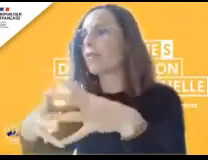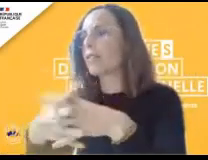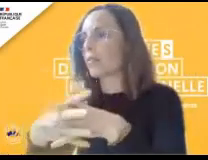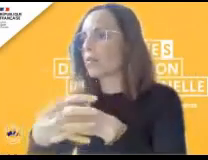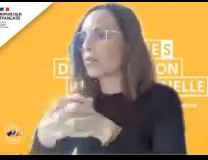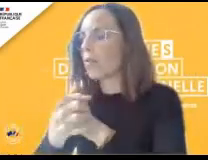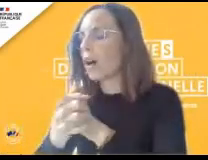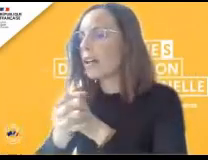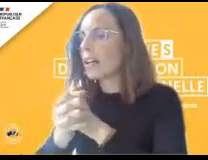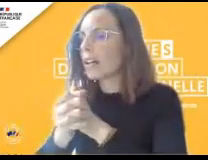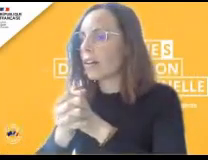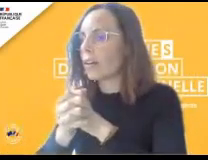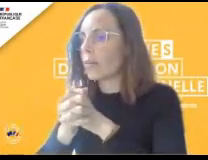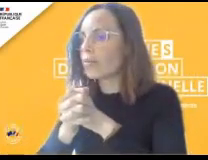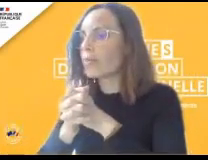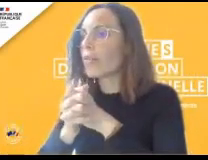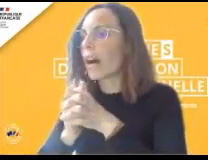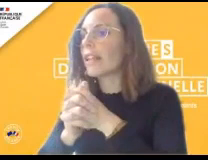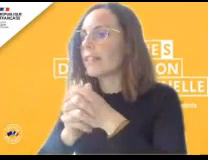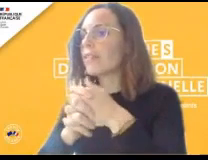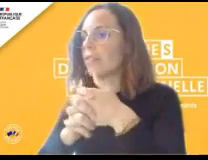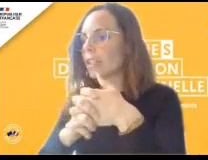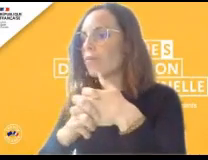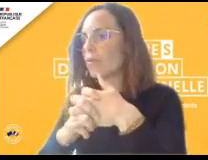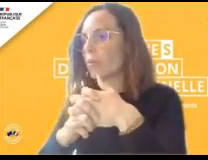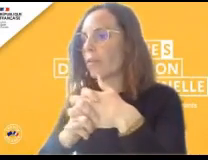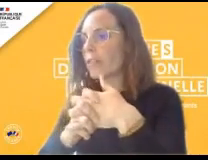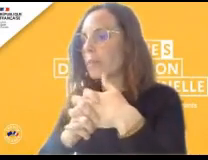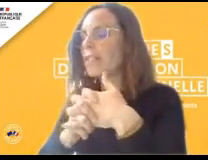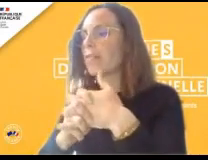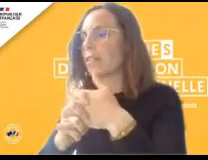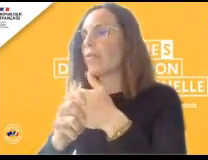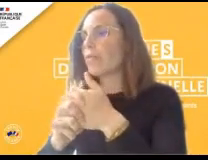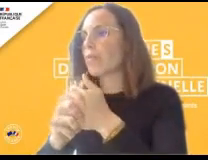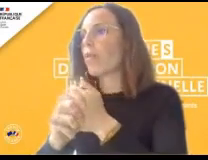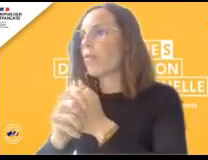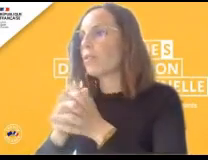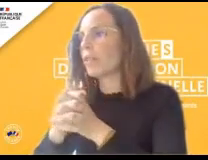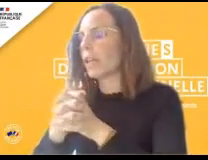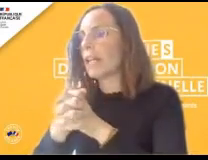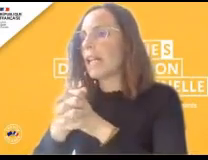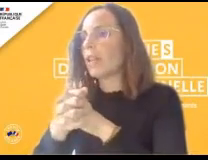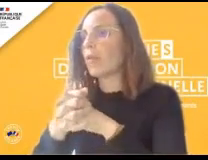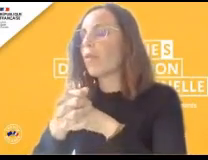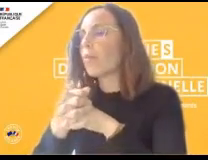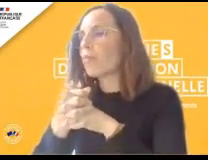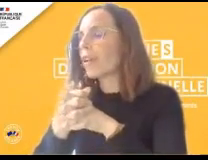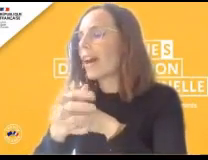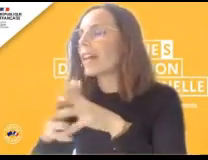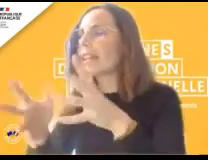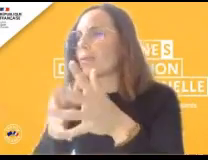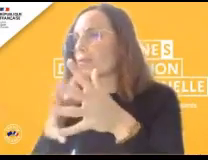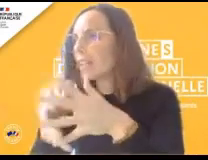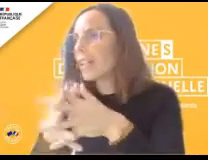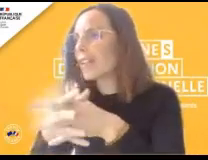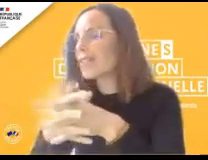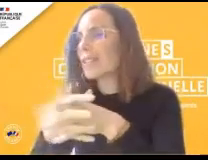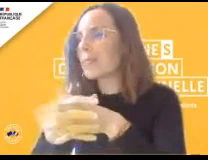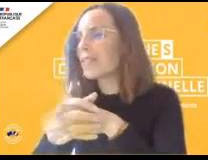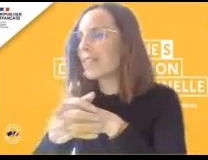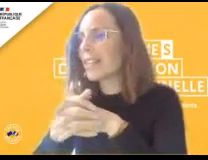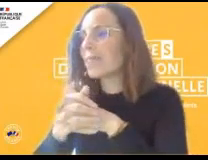approfondir cette connaissance de soi pour aller définir justement des pistes d'évolution professionnelle. Donc, pour